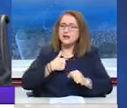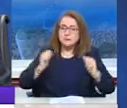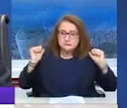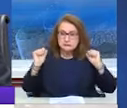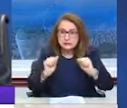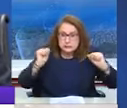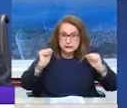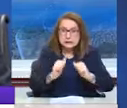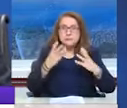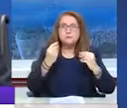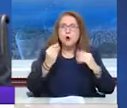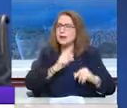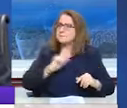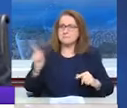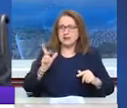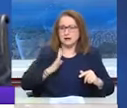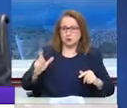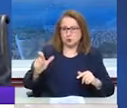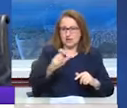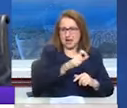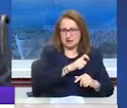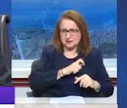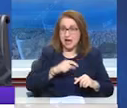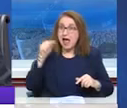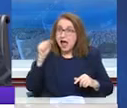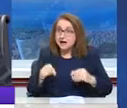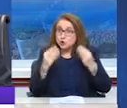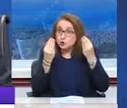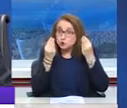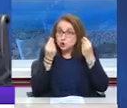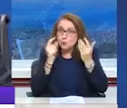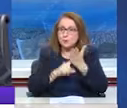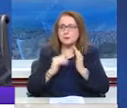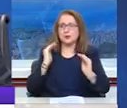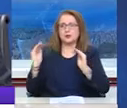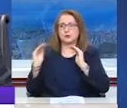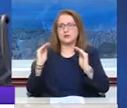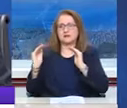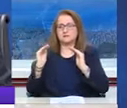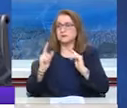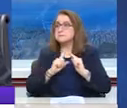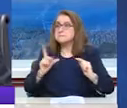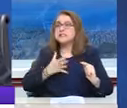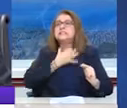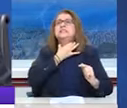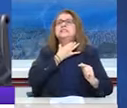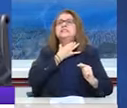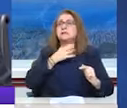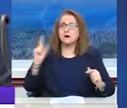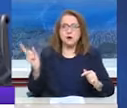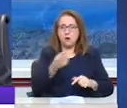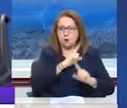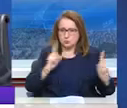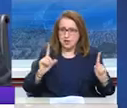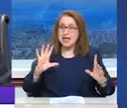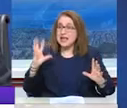σύστημα. Αυτή την κουλτούρα πληρωμών οφείλουμε να τη διαφυλάξουμε ως κόρονο οφθαλμού. Κατά συνέπεια, καλό όποιον